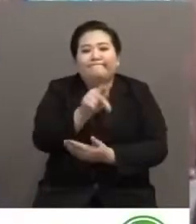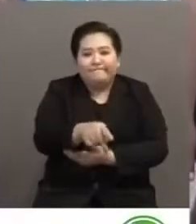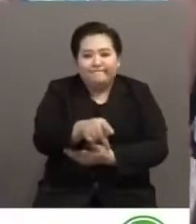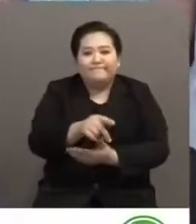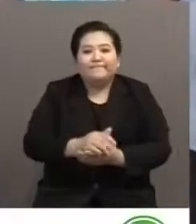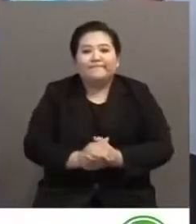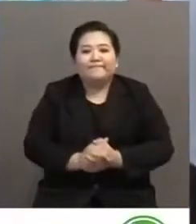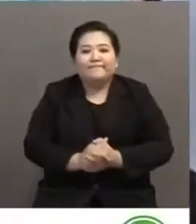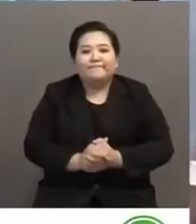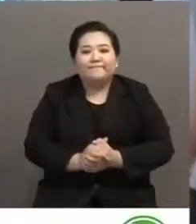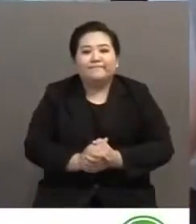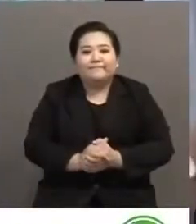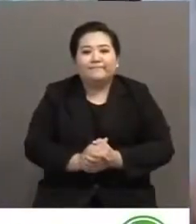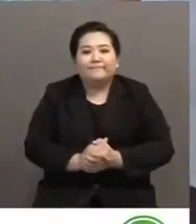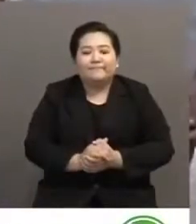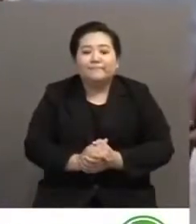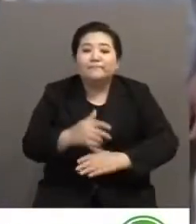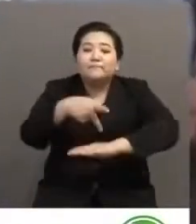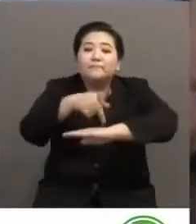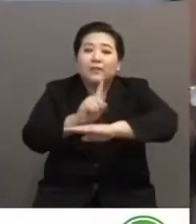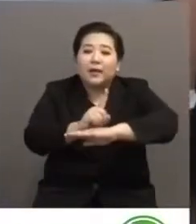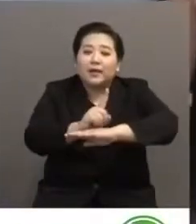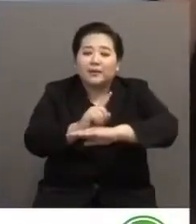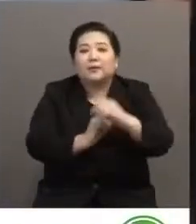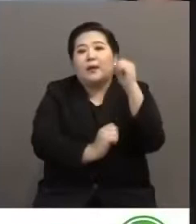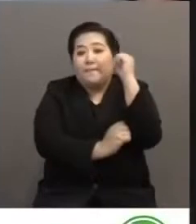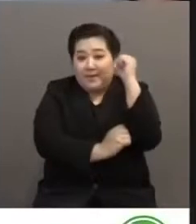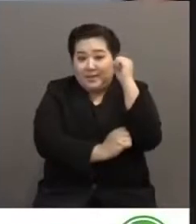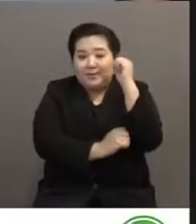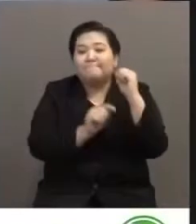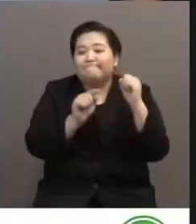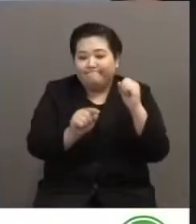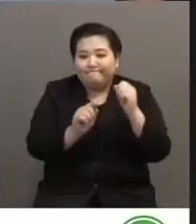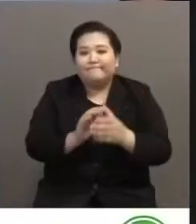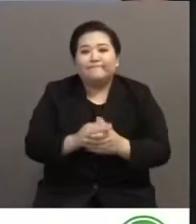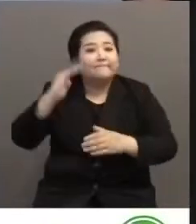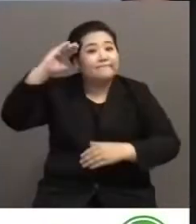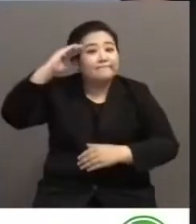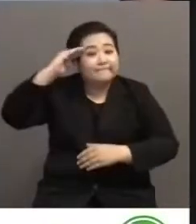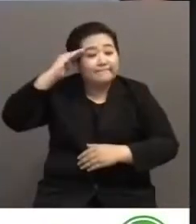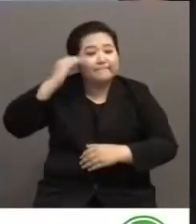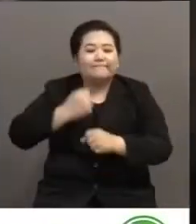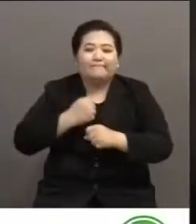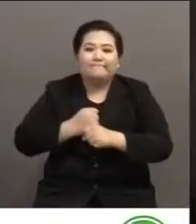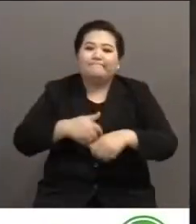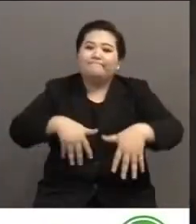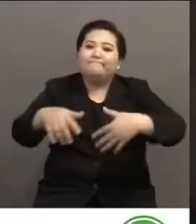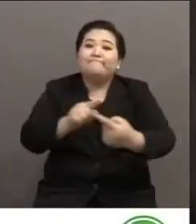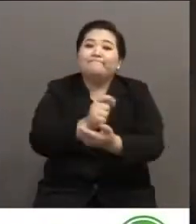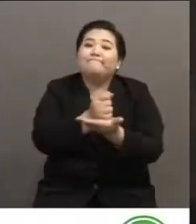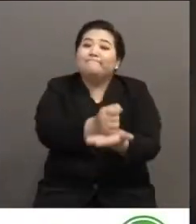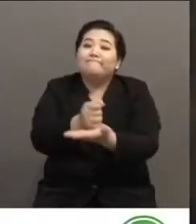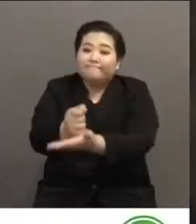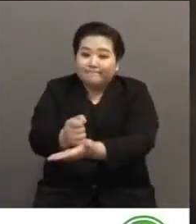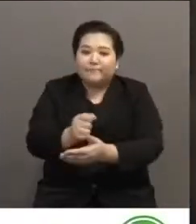ขณะที่นายอำเภอท่าพนมคุณผู้ชมคุณอติชาติอุณหะเลกะนะคะพร้อมทหารชุดปฏิบัติการกิจการพลเรือนมณฑลทหารบก